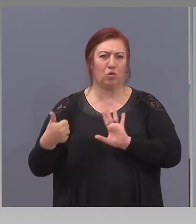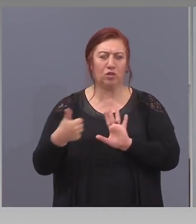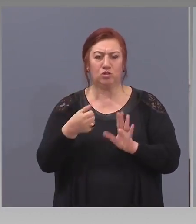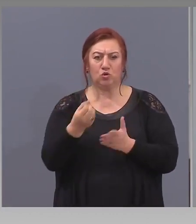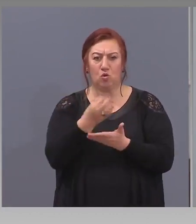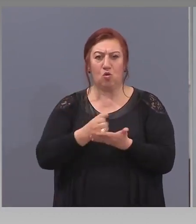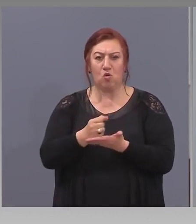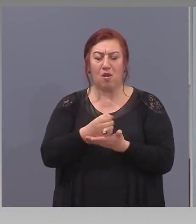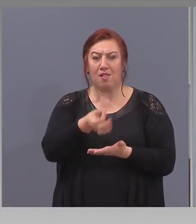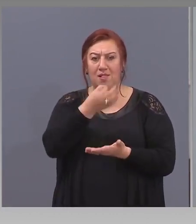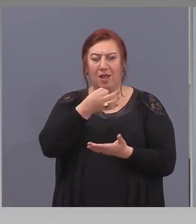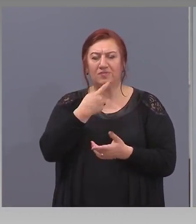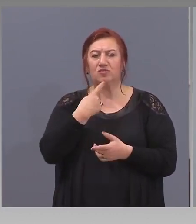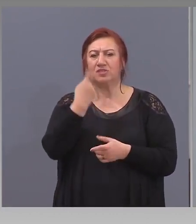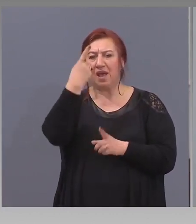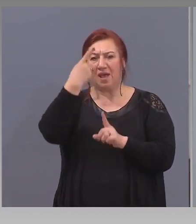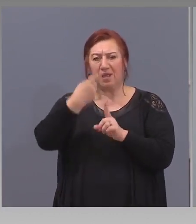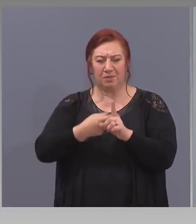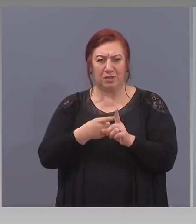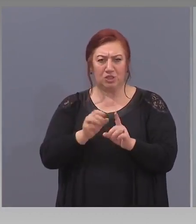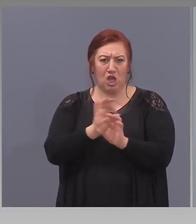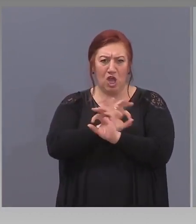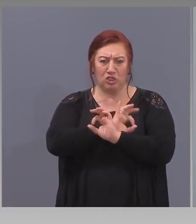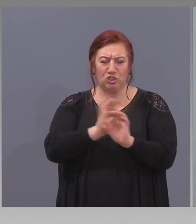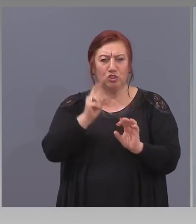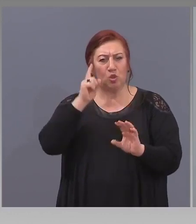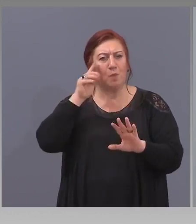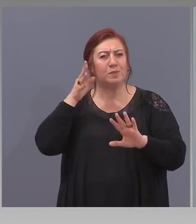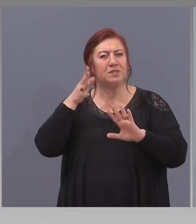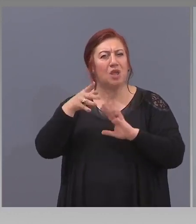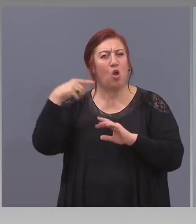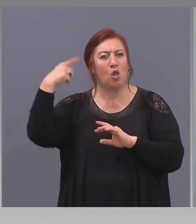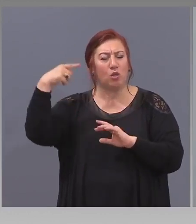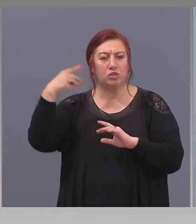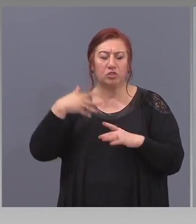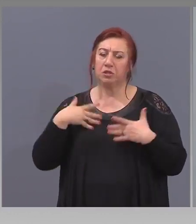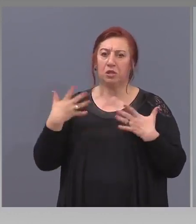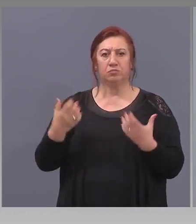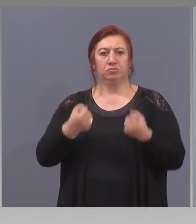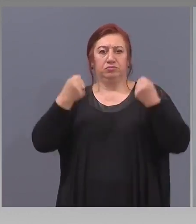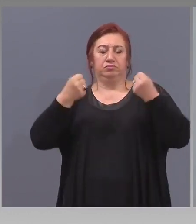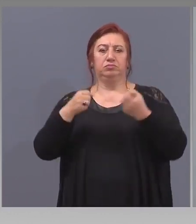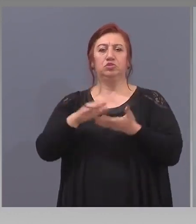За един месец се чисто психологически ние ще оздравеем.